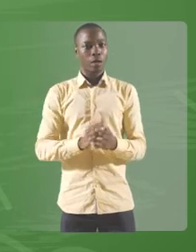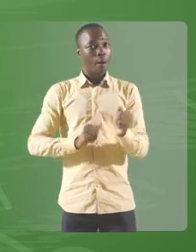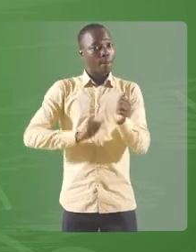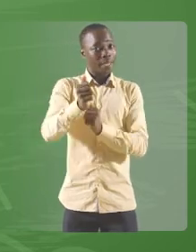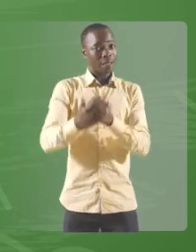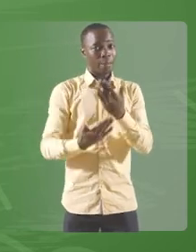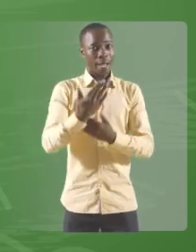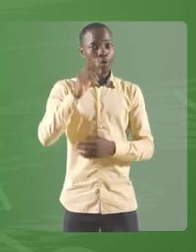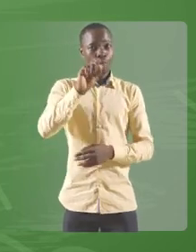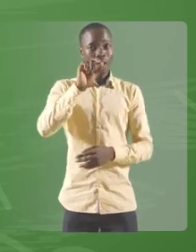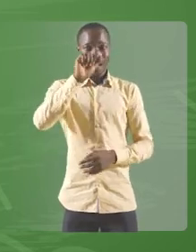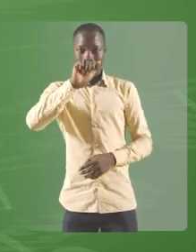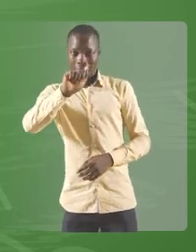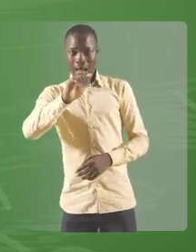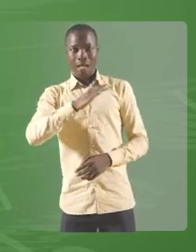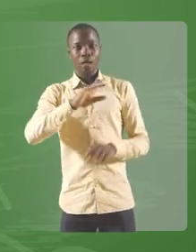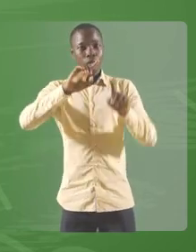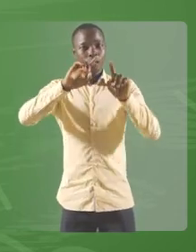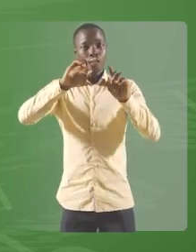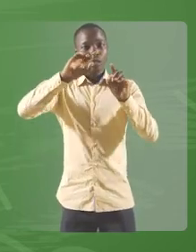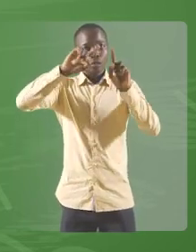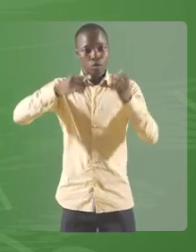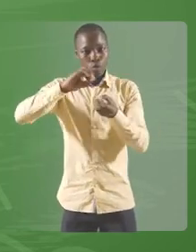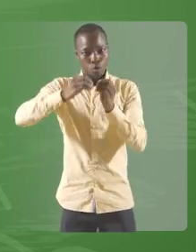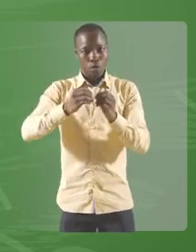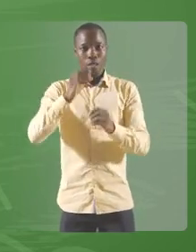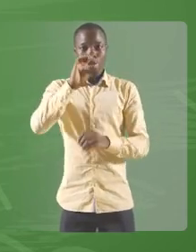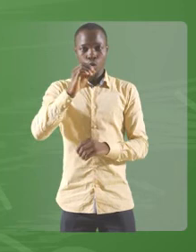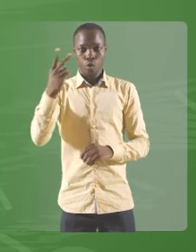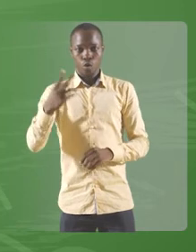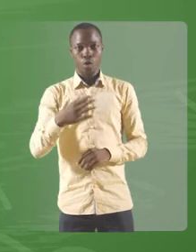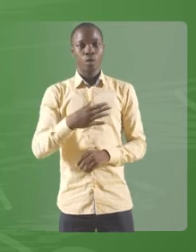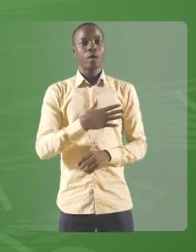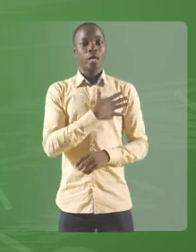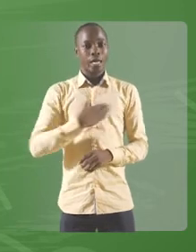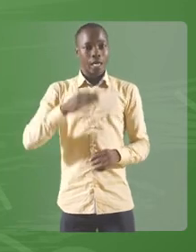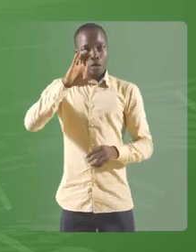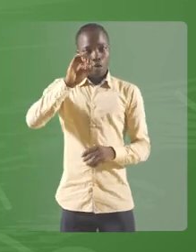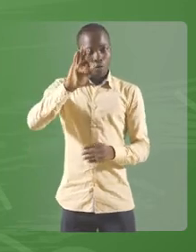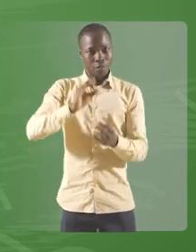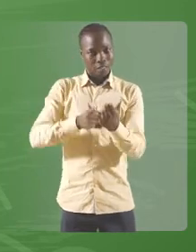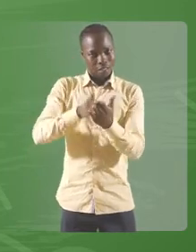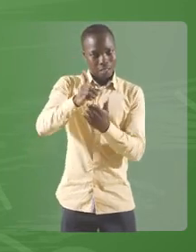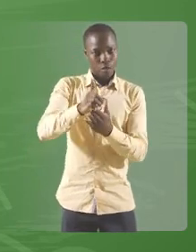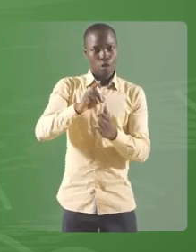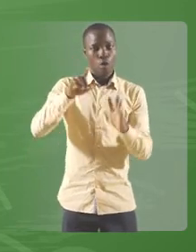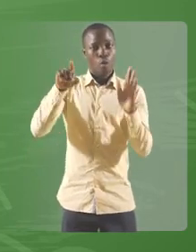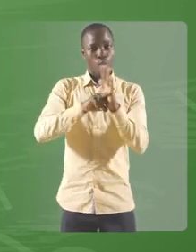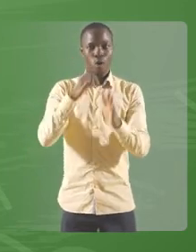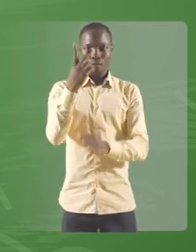passant par le point A de coordonnées 0, 2 et de coefficient directeur moins